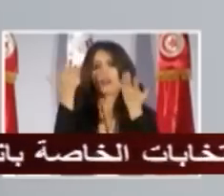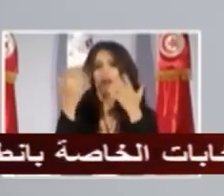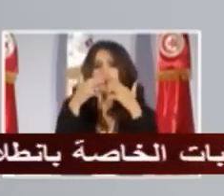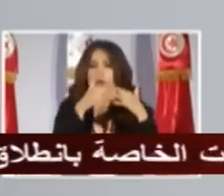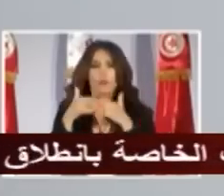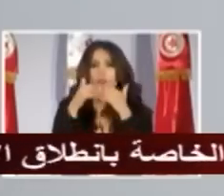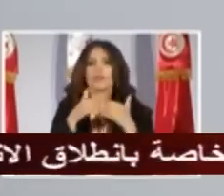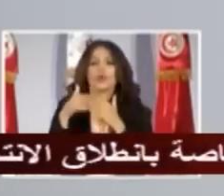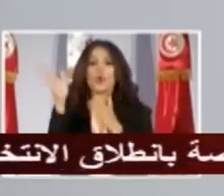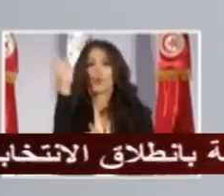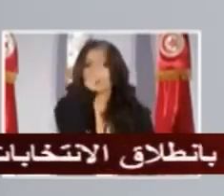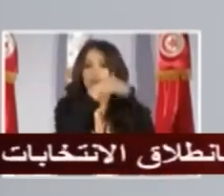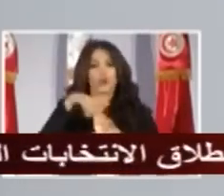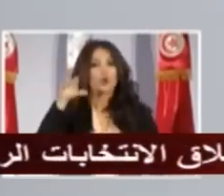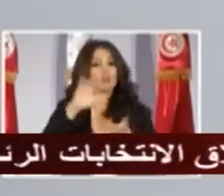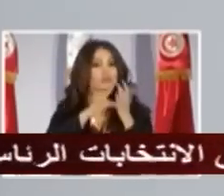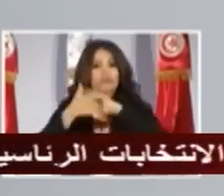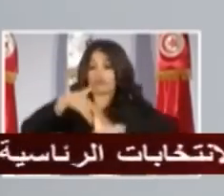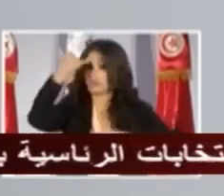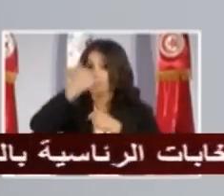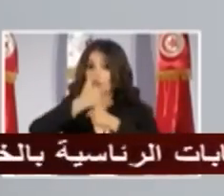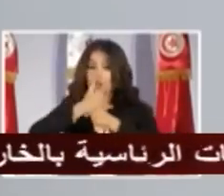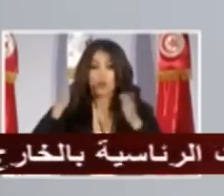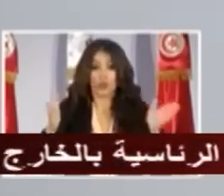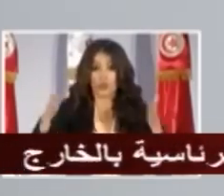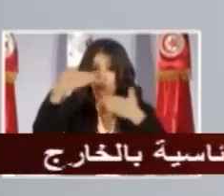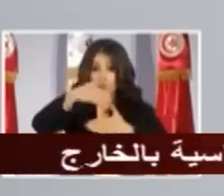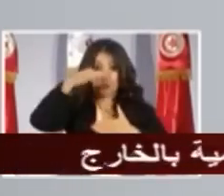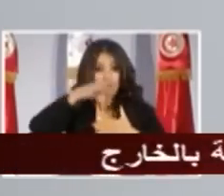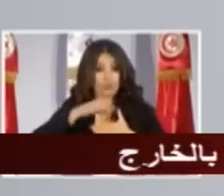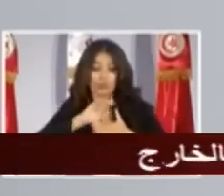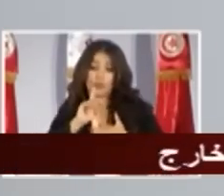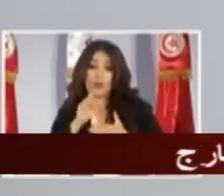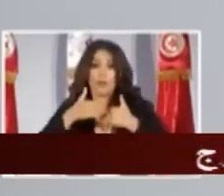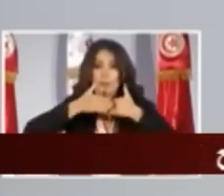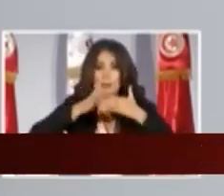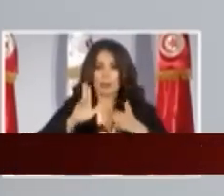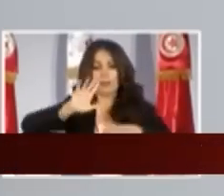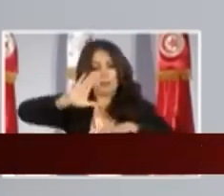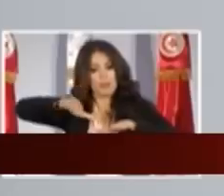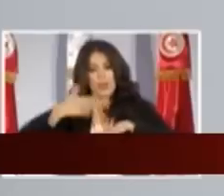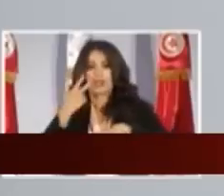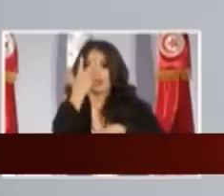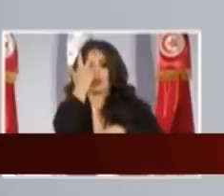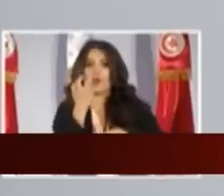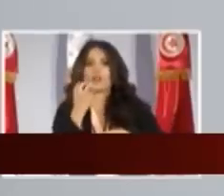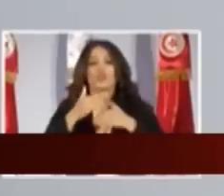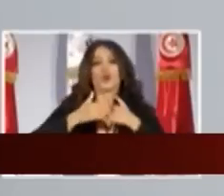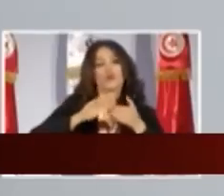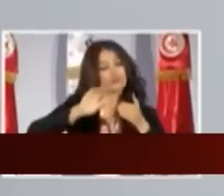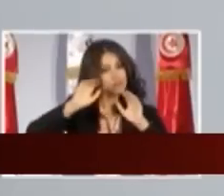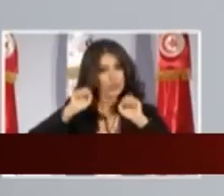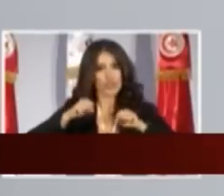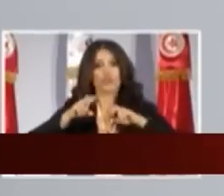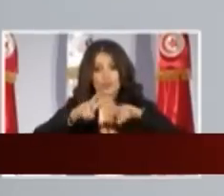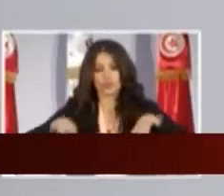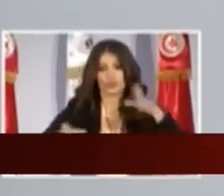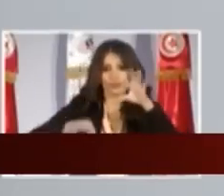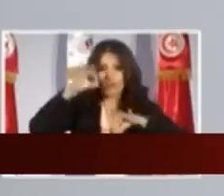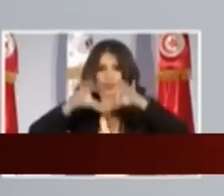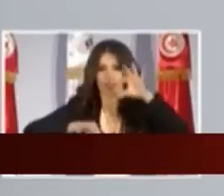العربيه الصندوق ما هو يشتغل كان بعد يكون انا متفاهمين